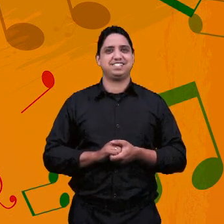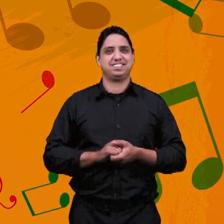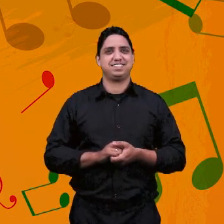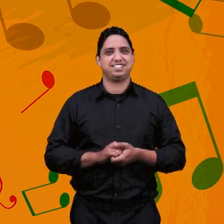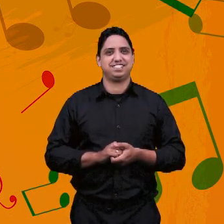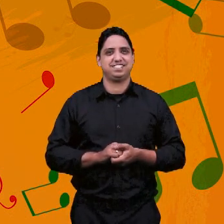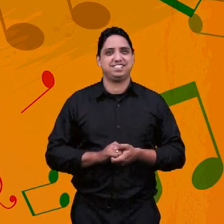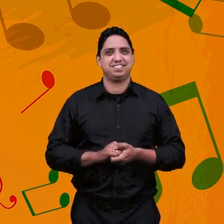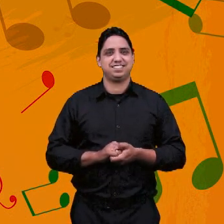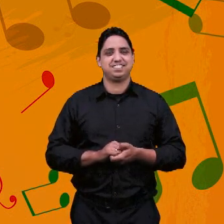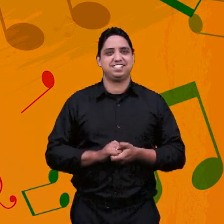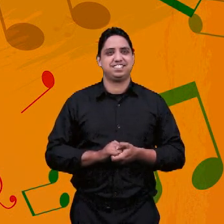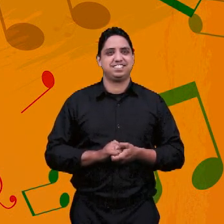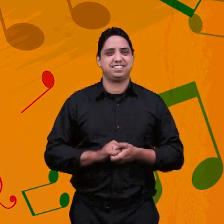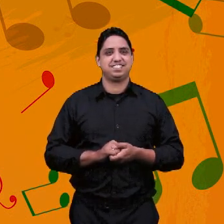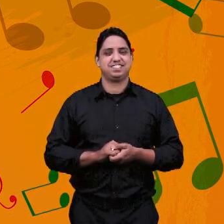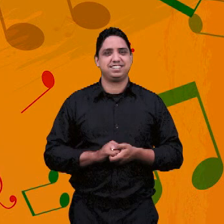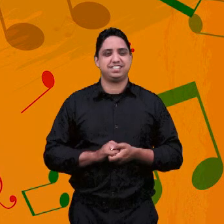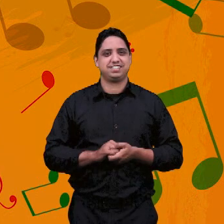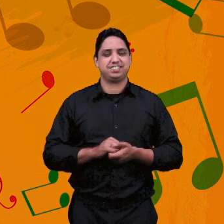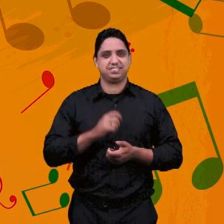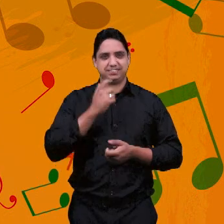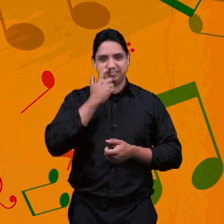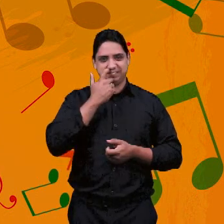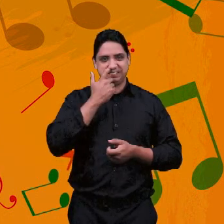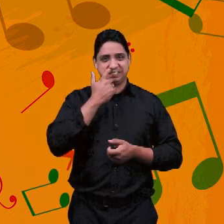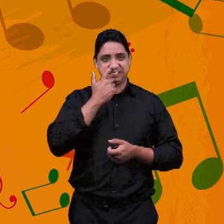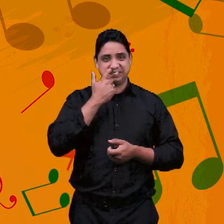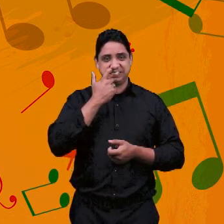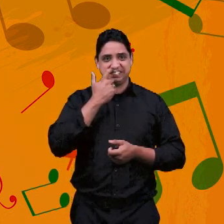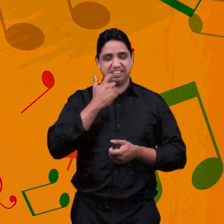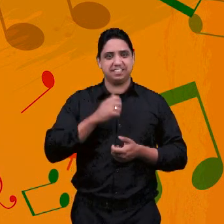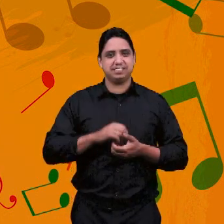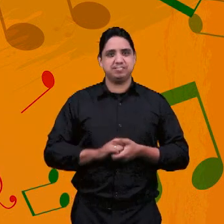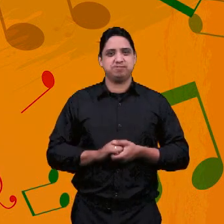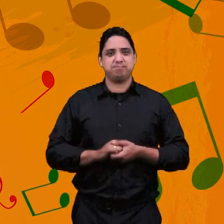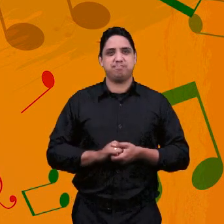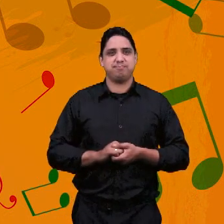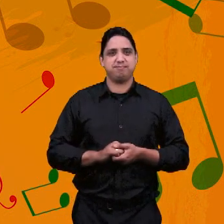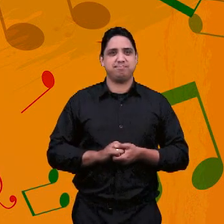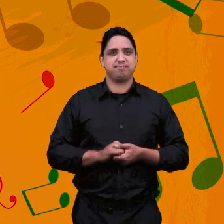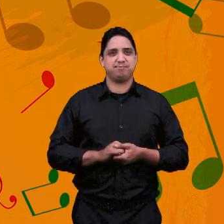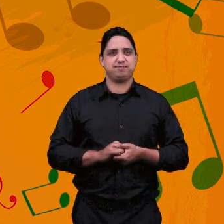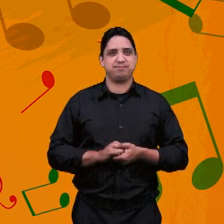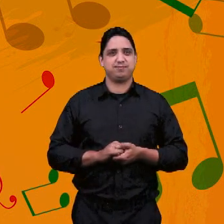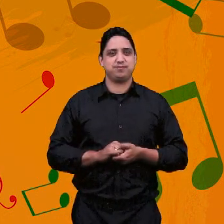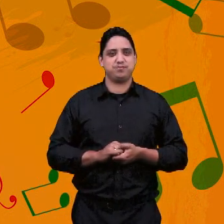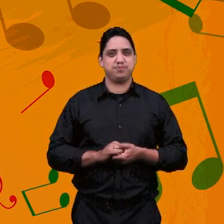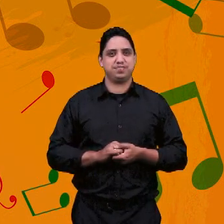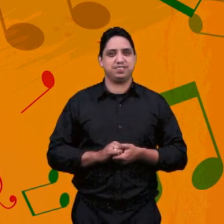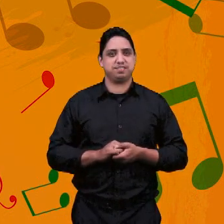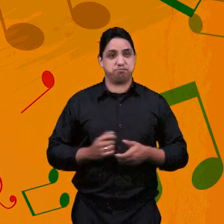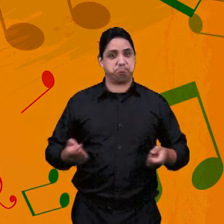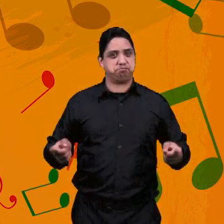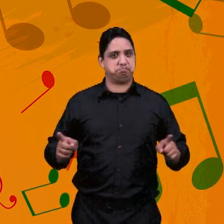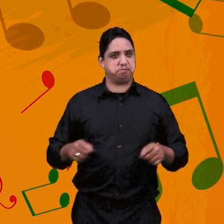pelo sangue de Jesus, mane paz